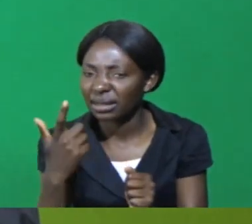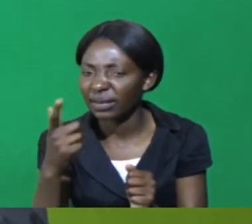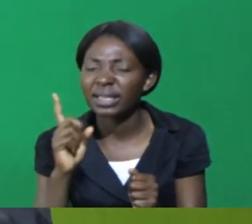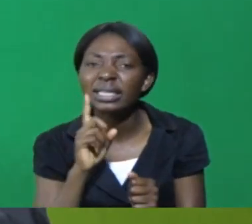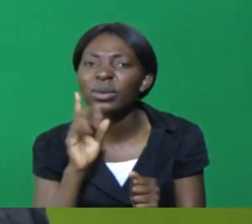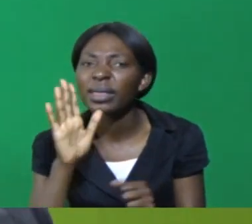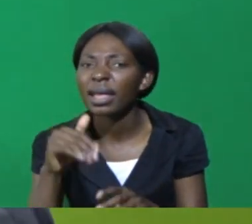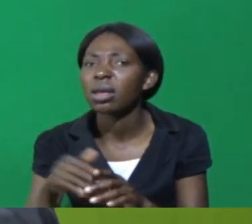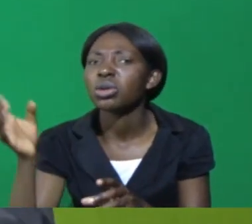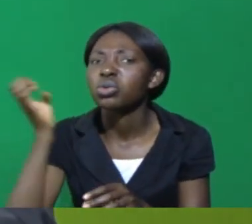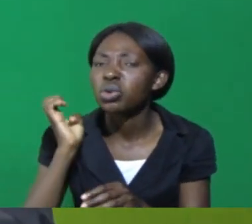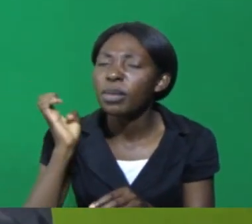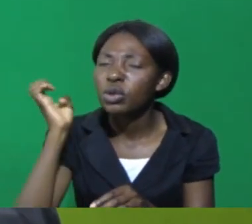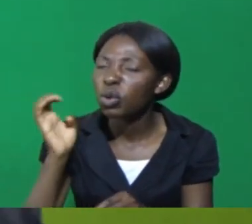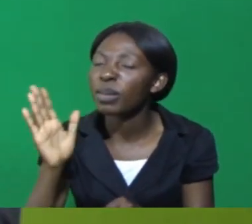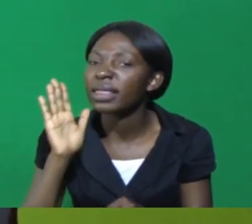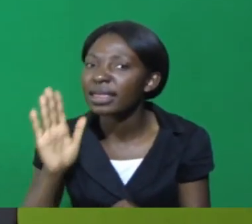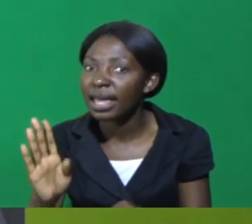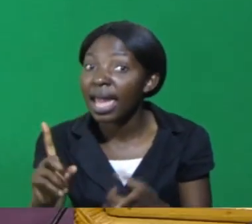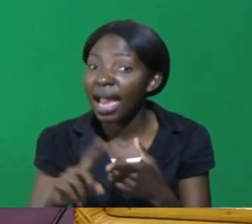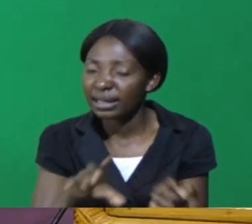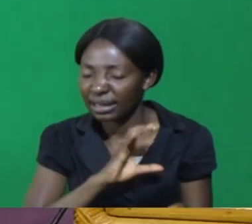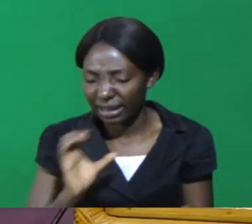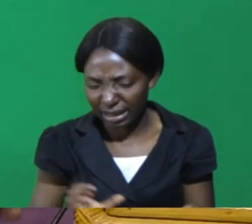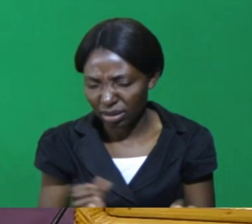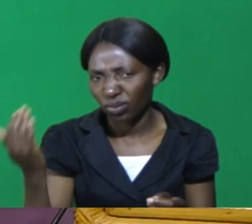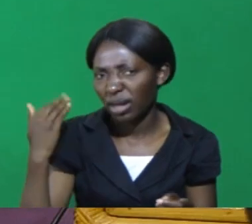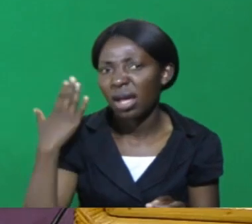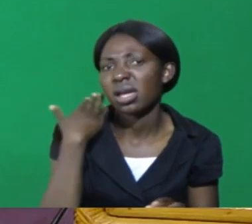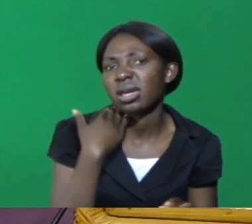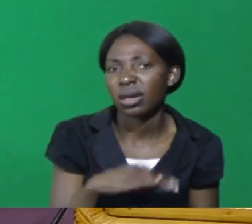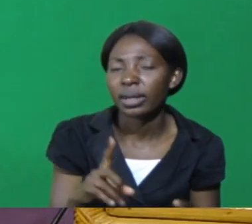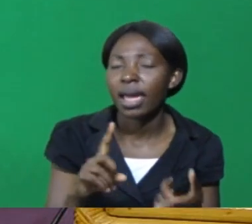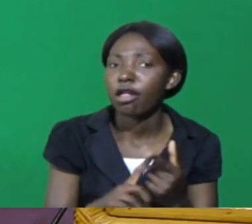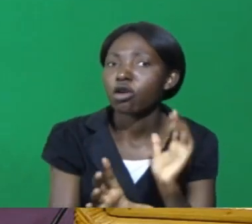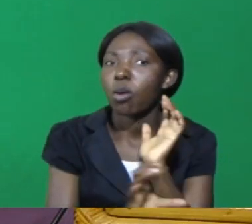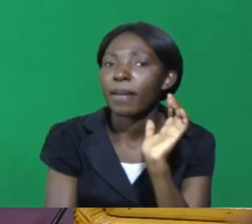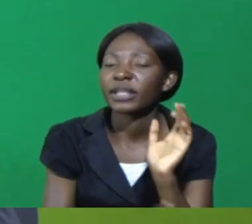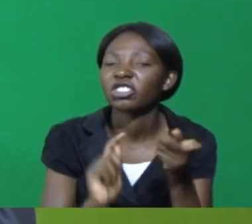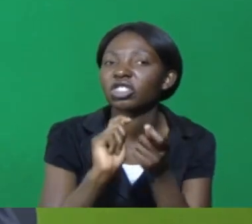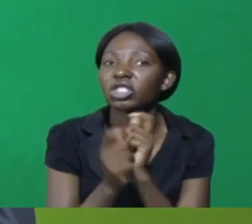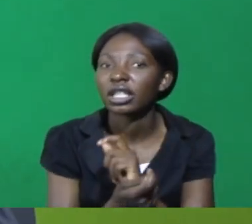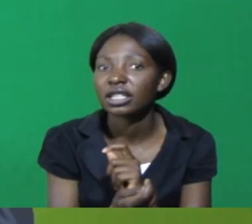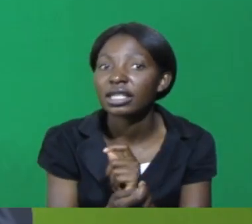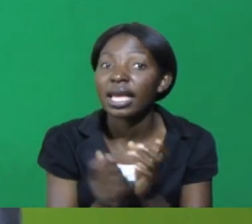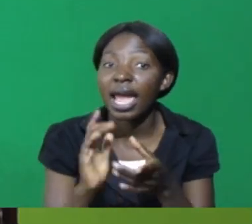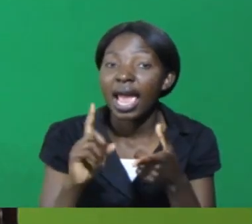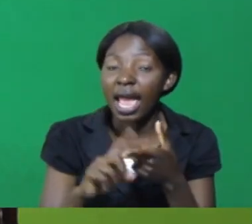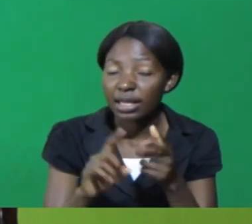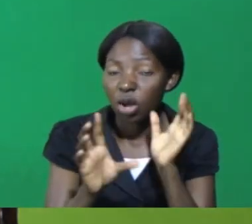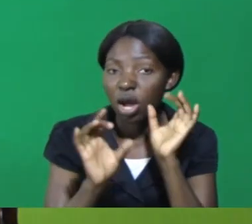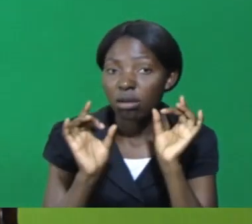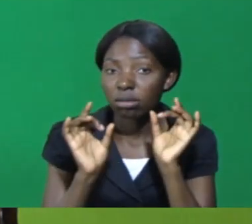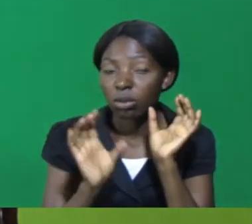iriko ende zveshuwa zvairiko maKristu akatombourayiwa, yes, mitemo zveshuwa yakachinjwa because weSabata vanhu